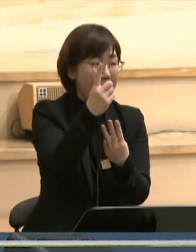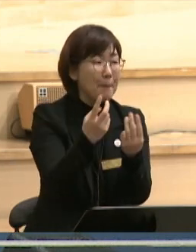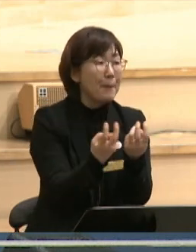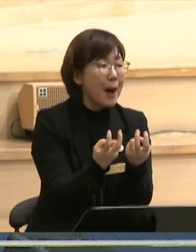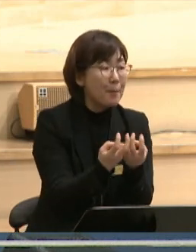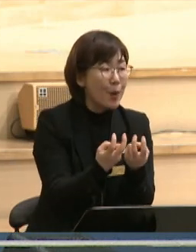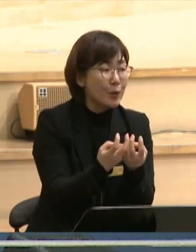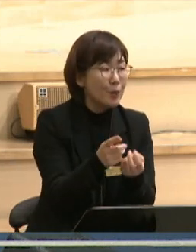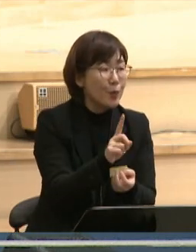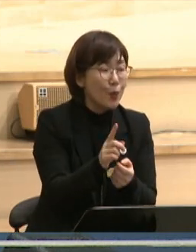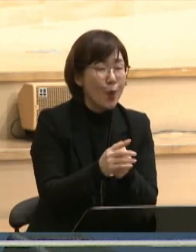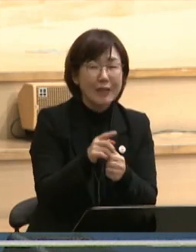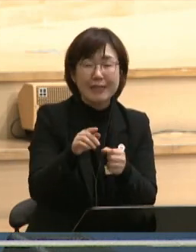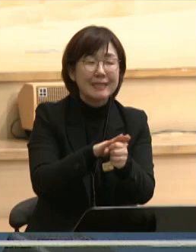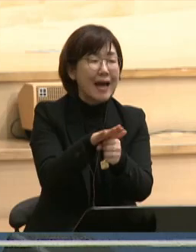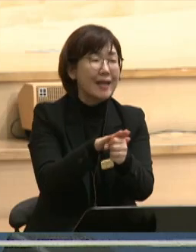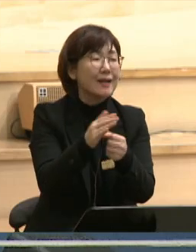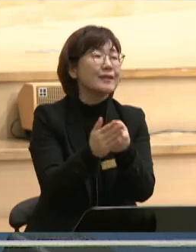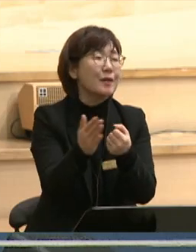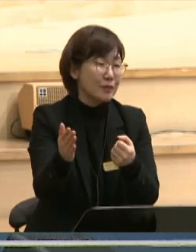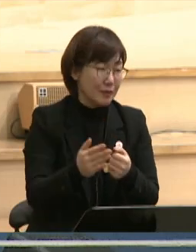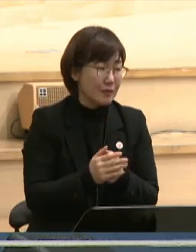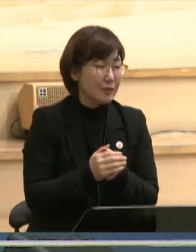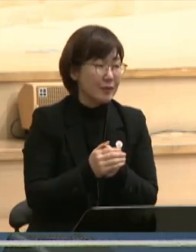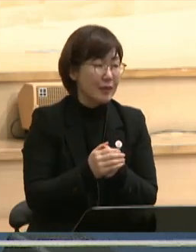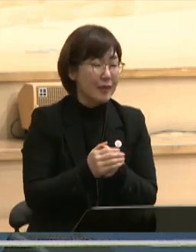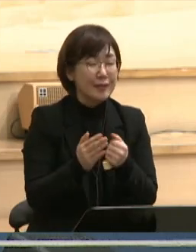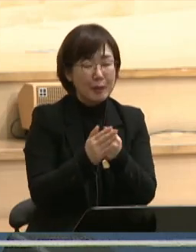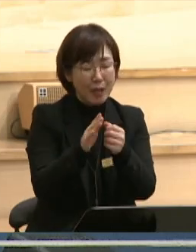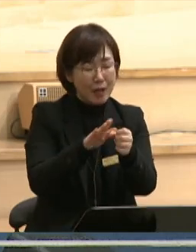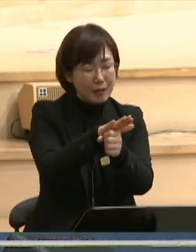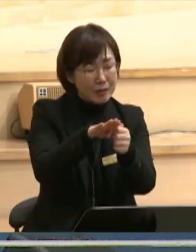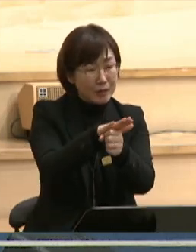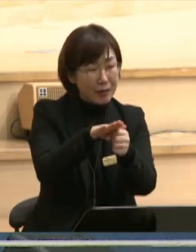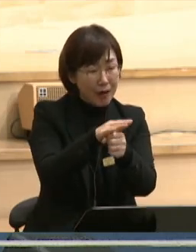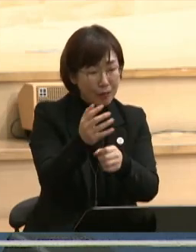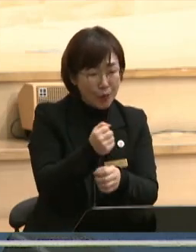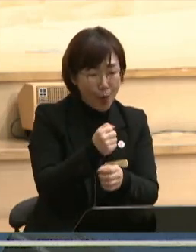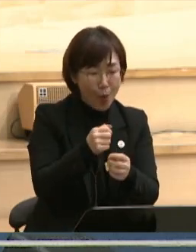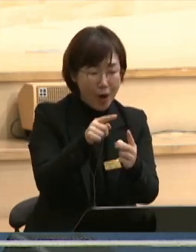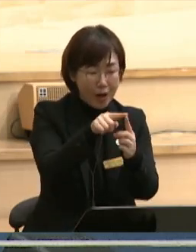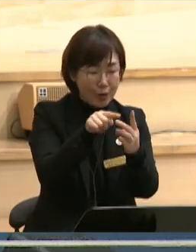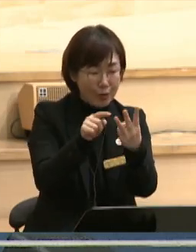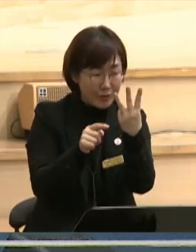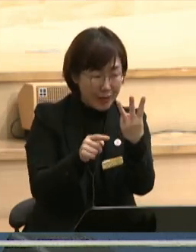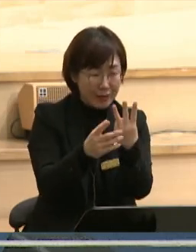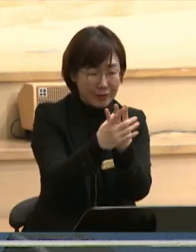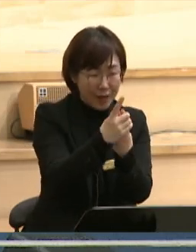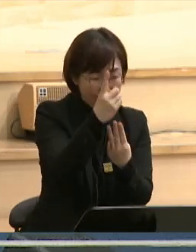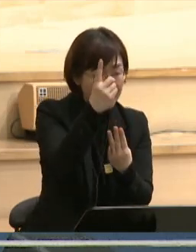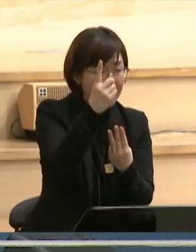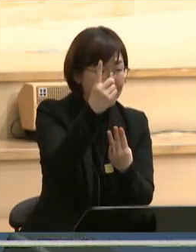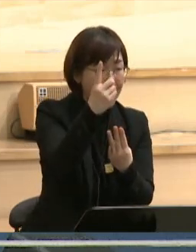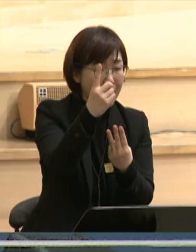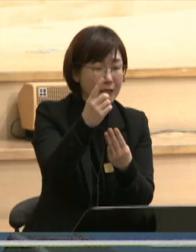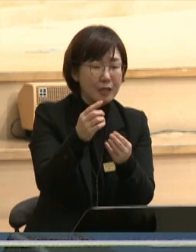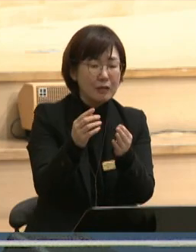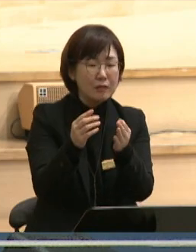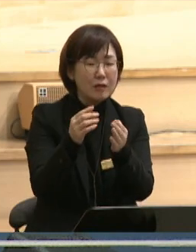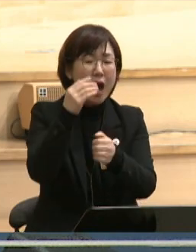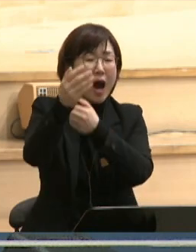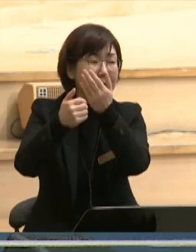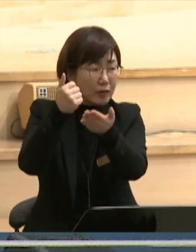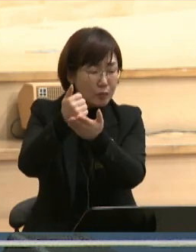사랑 때문입니다 그런데 사랑으로 삼위일체를 이루신 하나님이 예수님을이 땅에